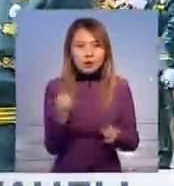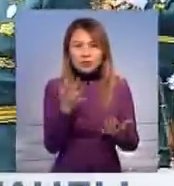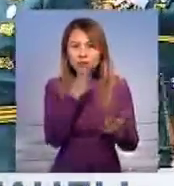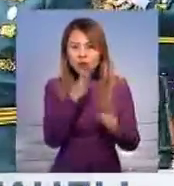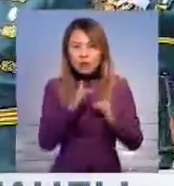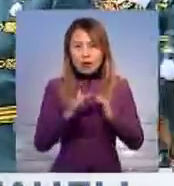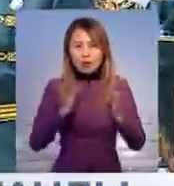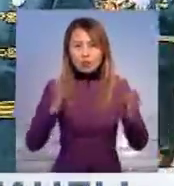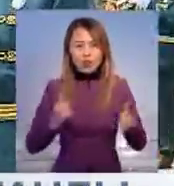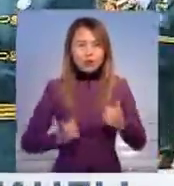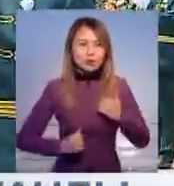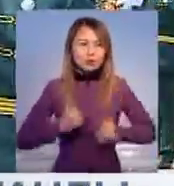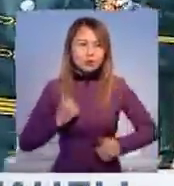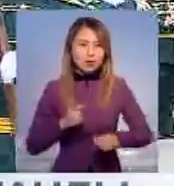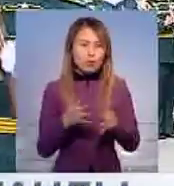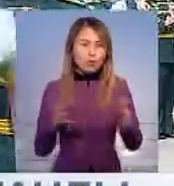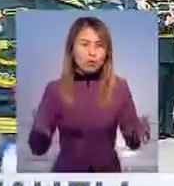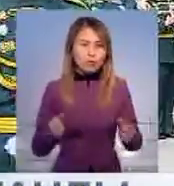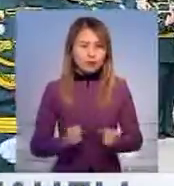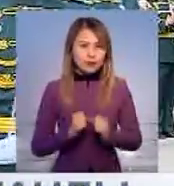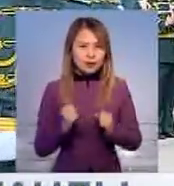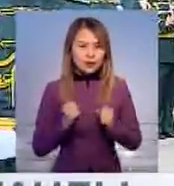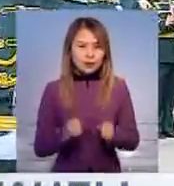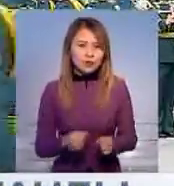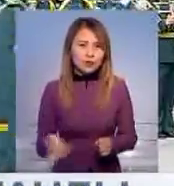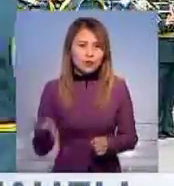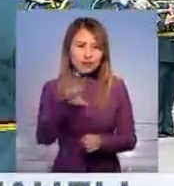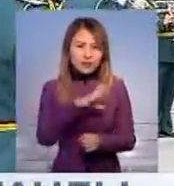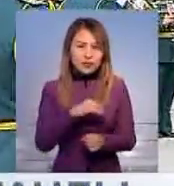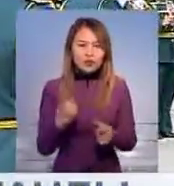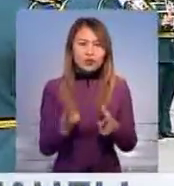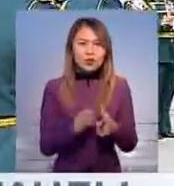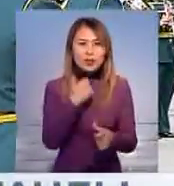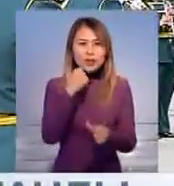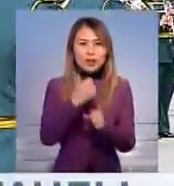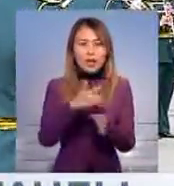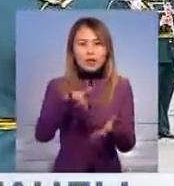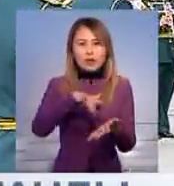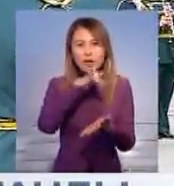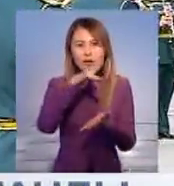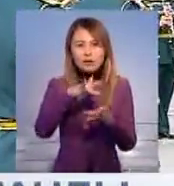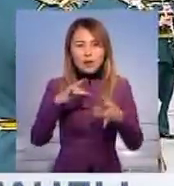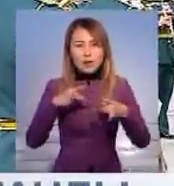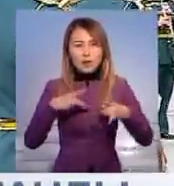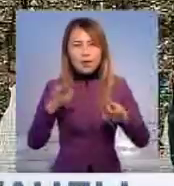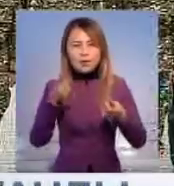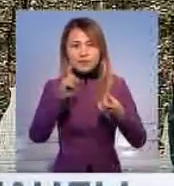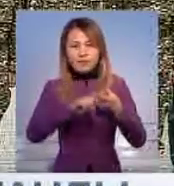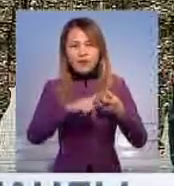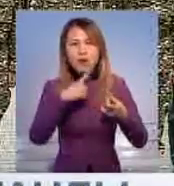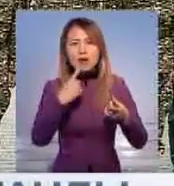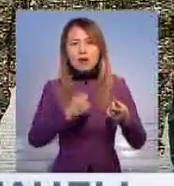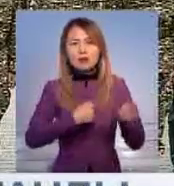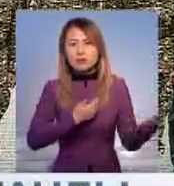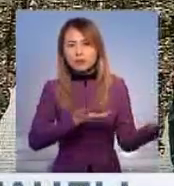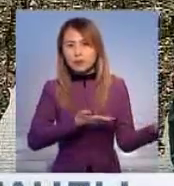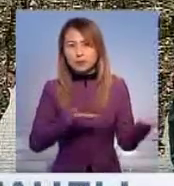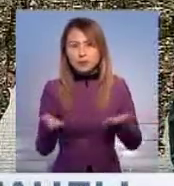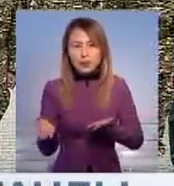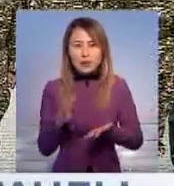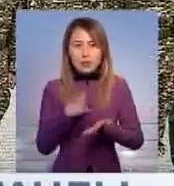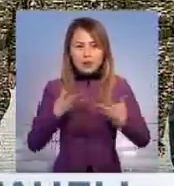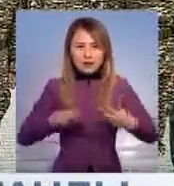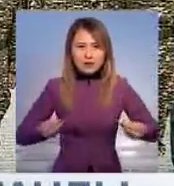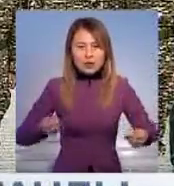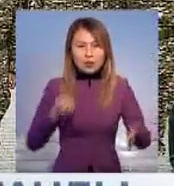патриоттық бағыттағы жұмыстарға барынша екпін берілген. Ал елордада наурыздың 15-сінде басталған әскерге шақыру науқаны